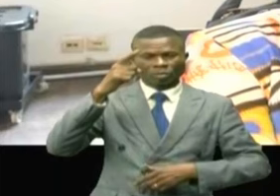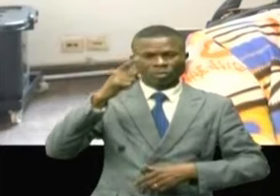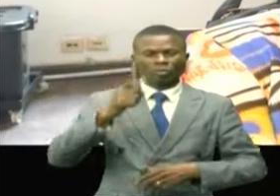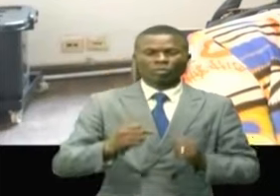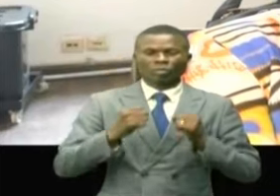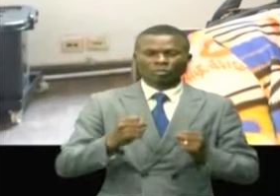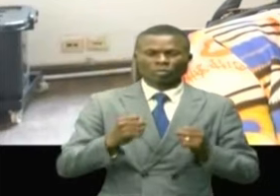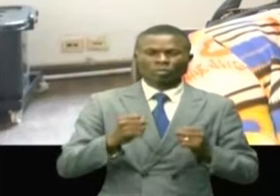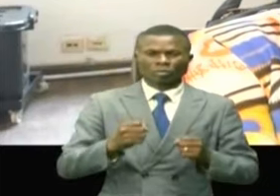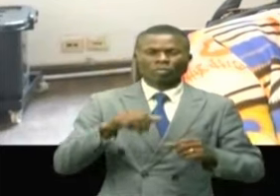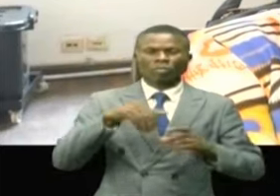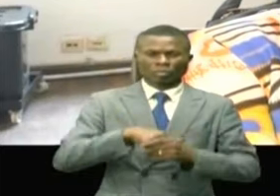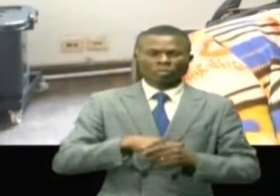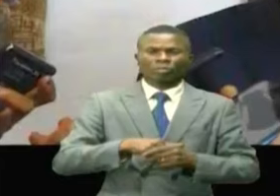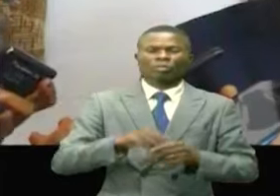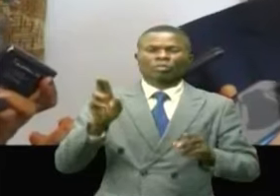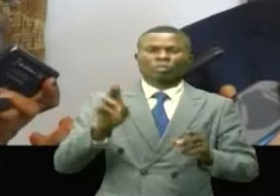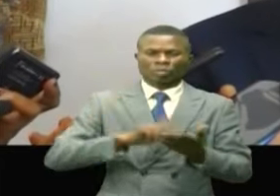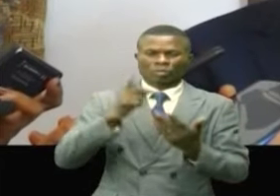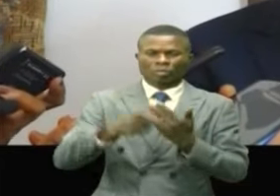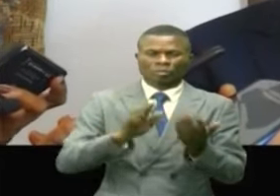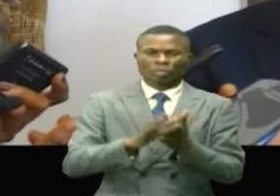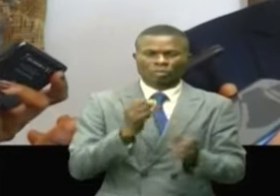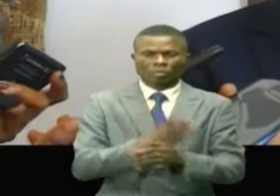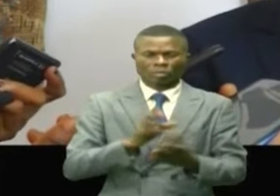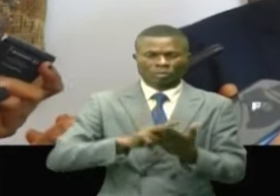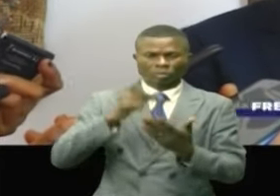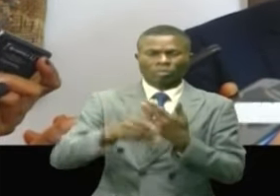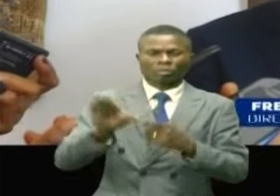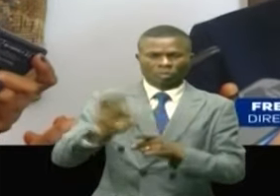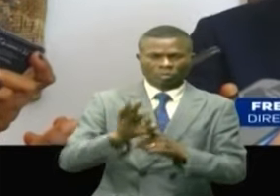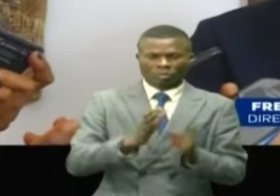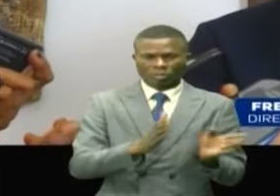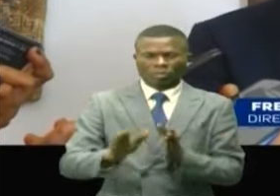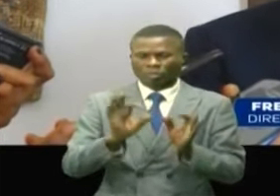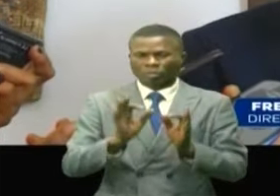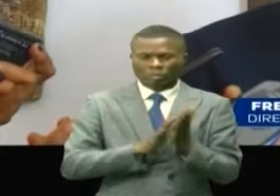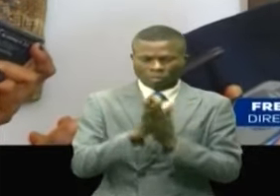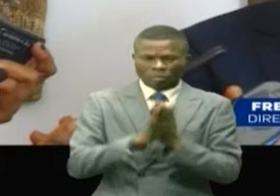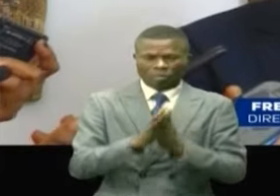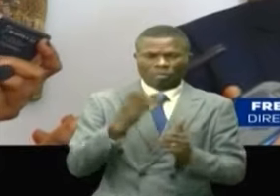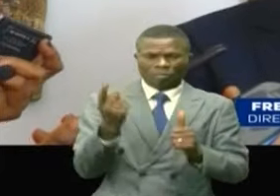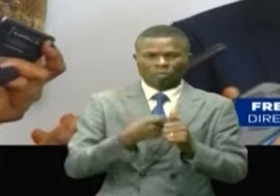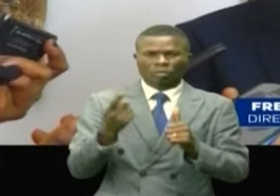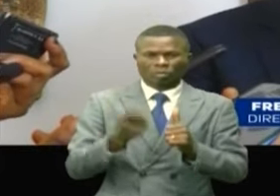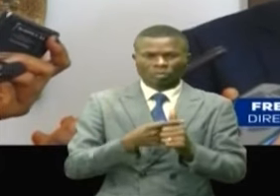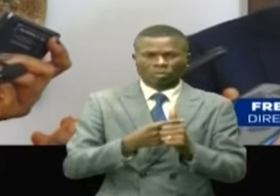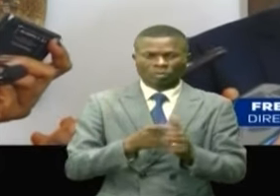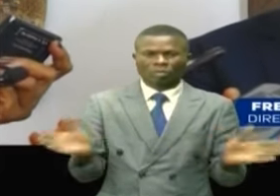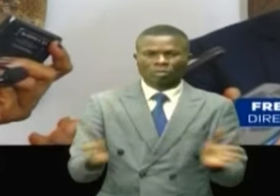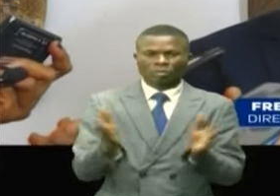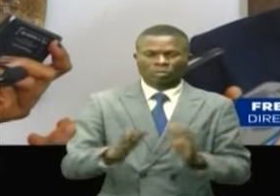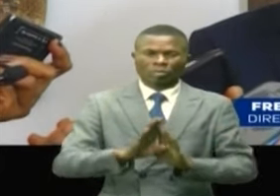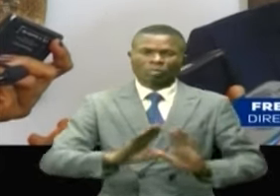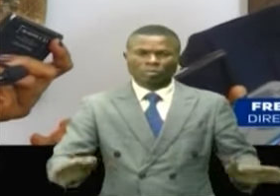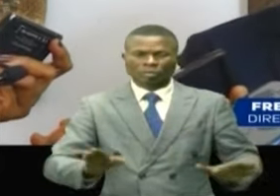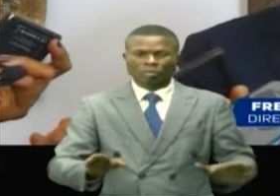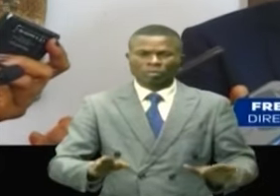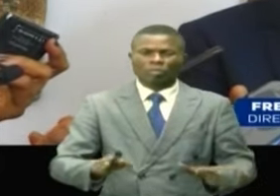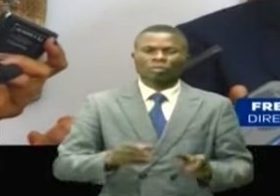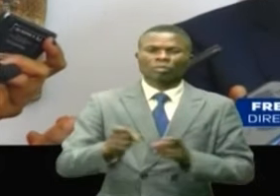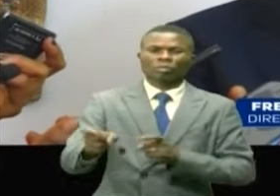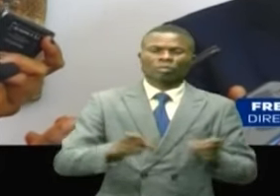efficace en fait dans la mise en œuvre de son projet un programme de formation qui est essentiellement basé en fait sur le le renforcement des capacités de